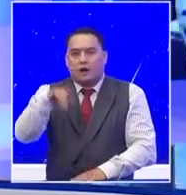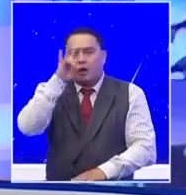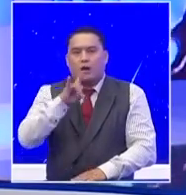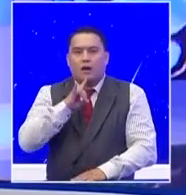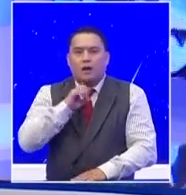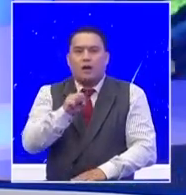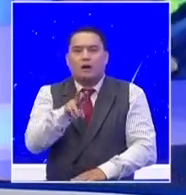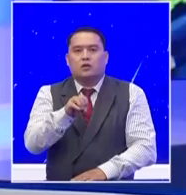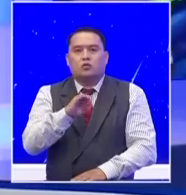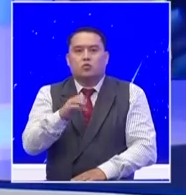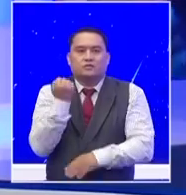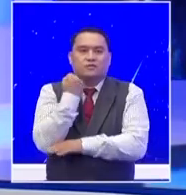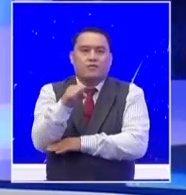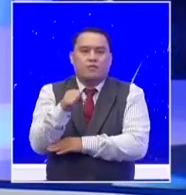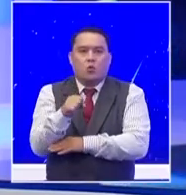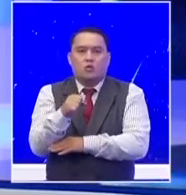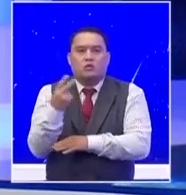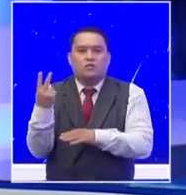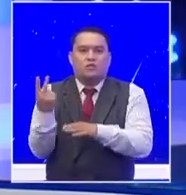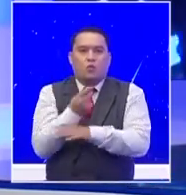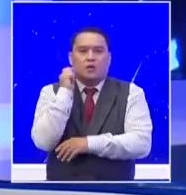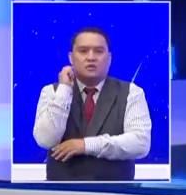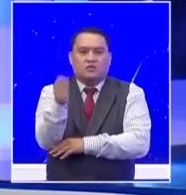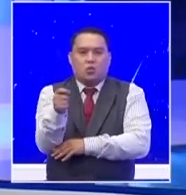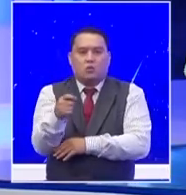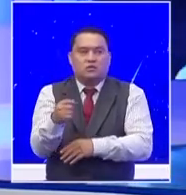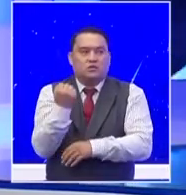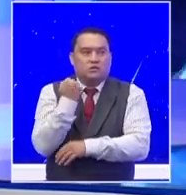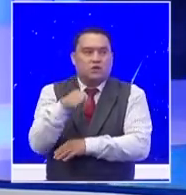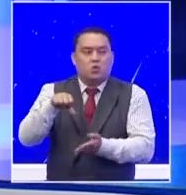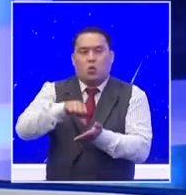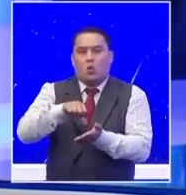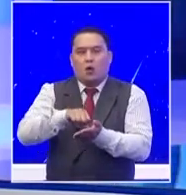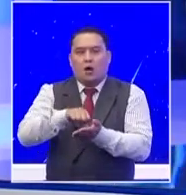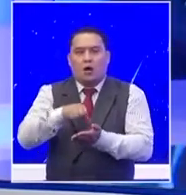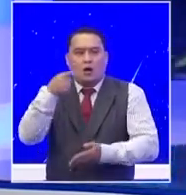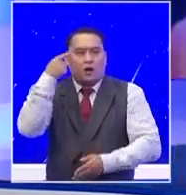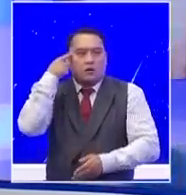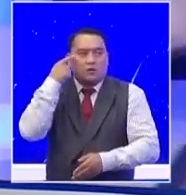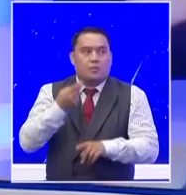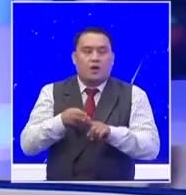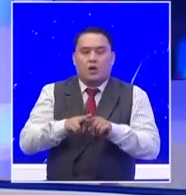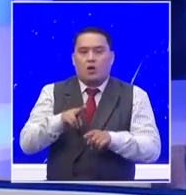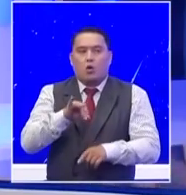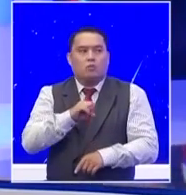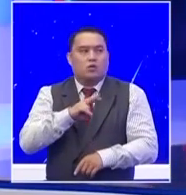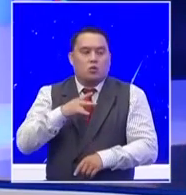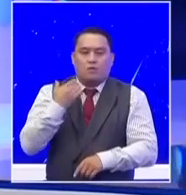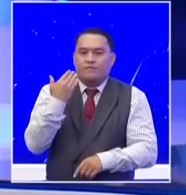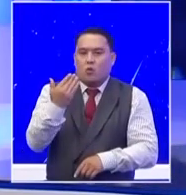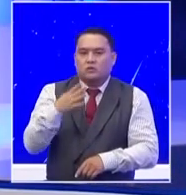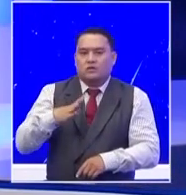Казахстанец Айдос Ербосынулы выиграл бой с двумя нокдаунами и защитил титулы от WBC Азия и WBO Global и